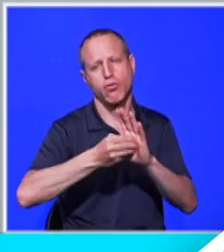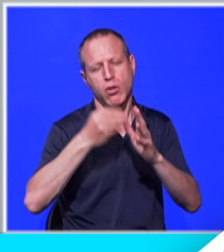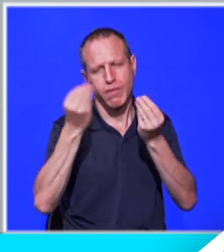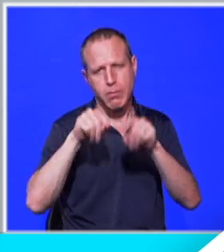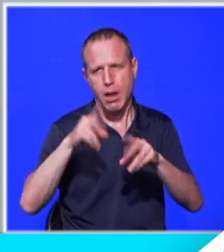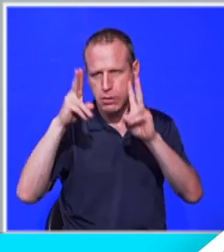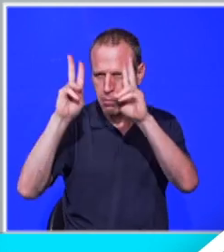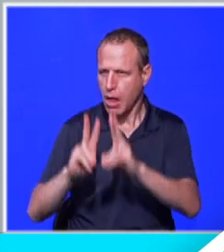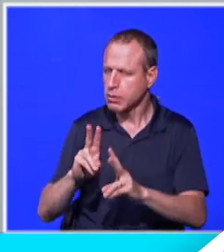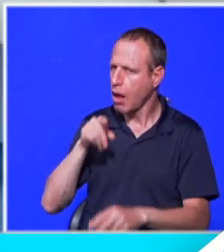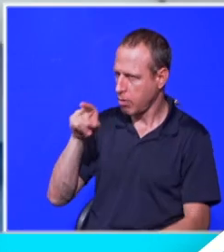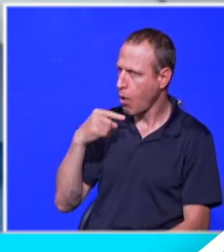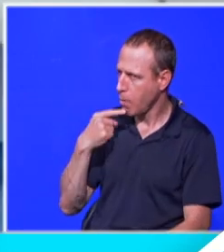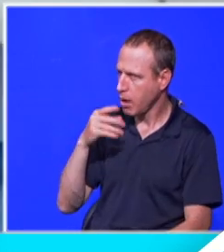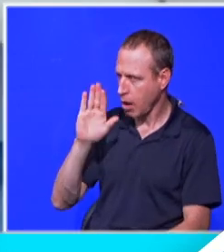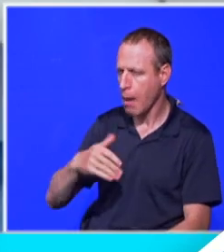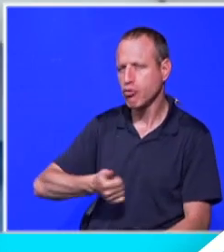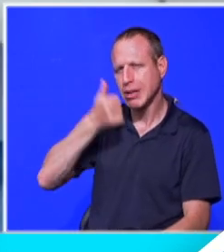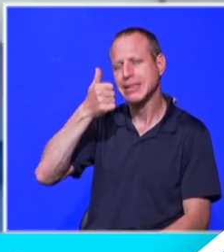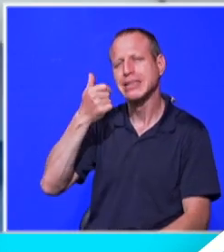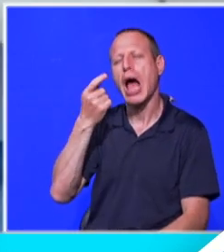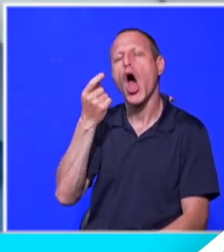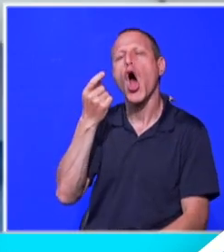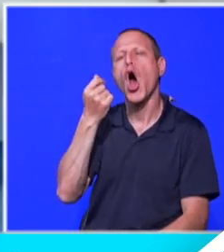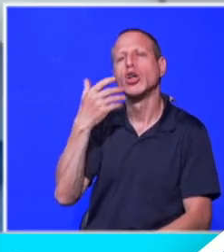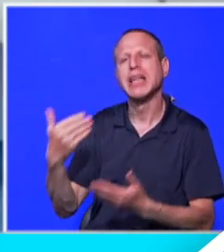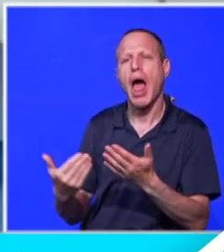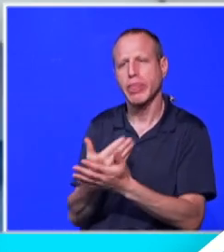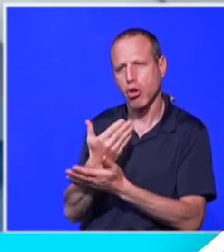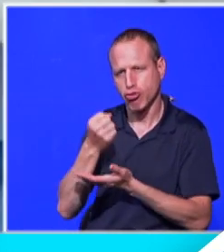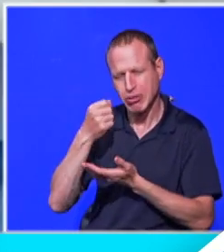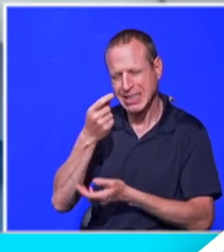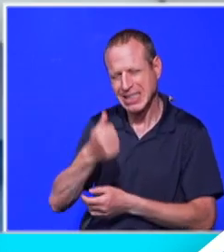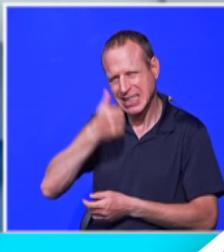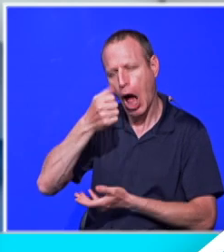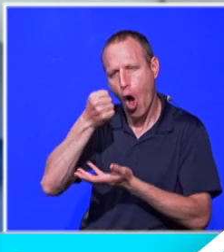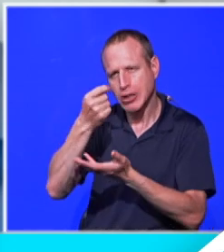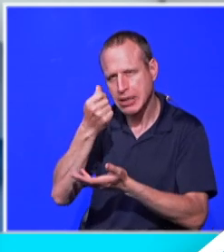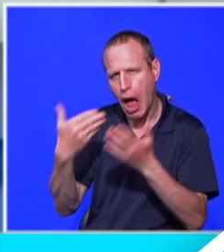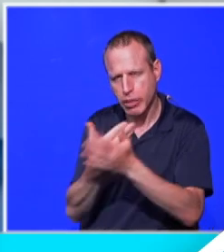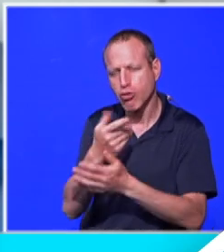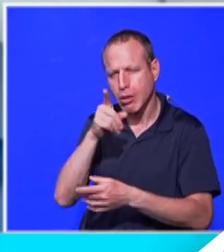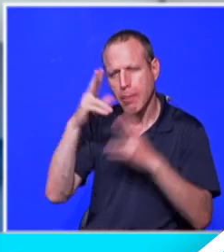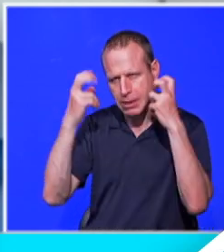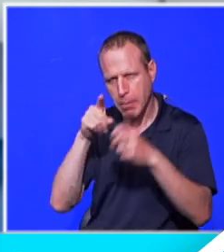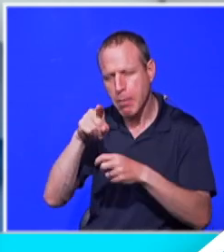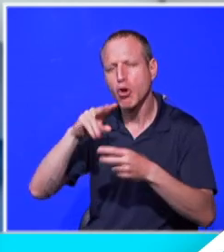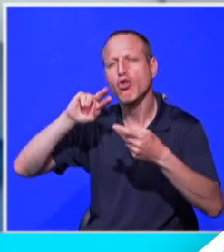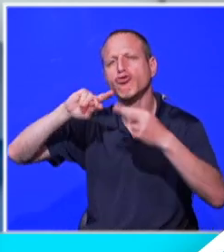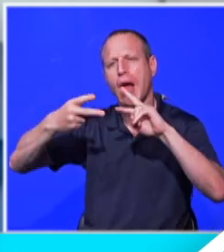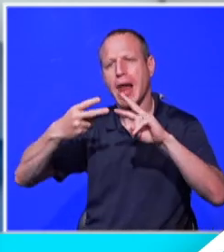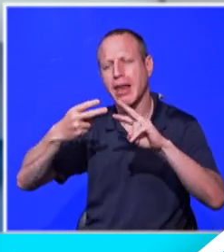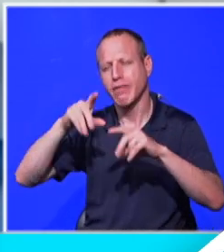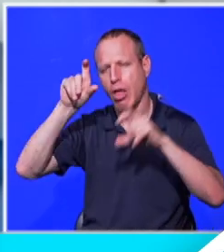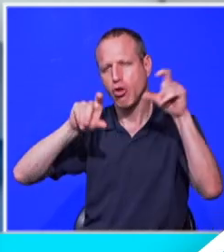אתה, אז בעצם אתה אומר גם ששר אוצר חדש, אתה מצפה ממנו שהוא יחליף אנשים בכל